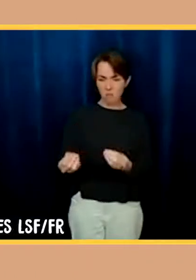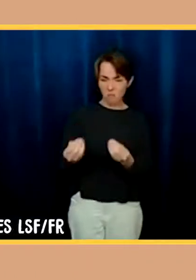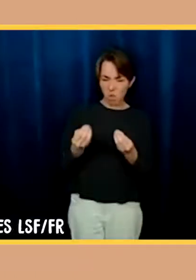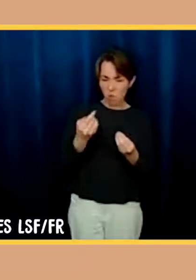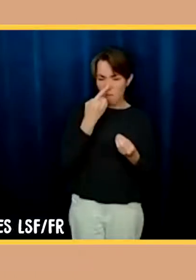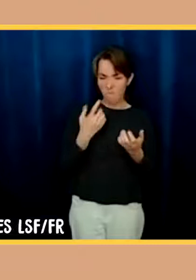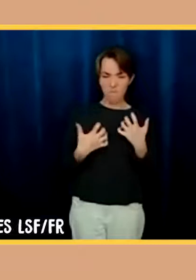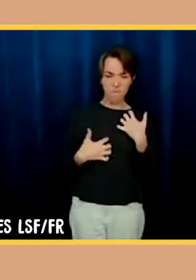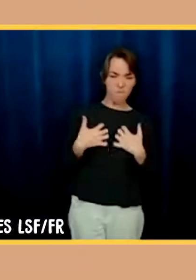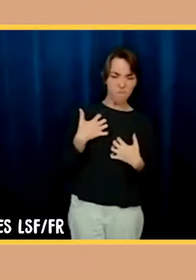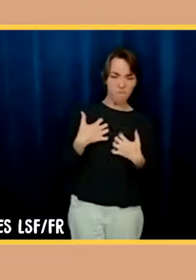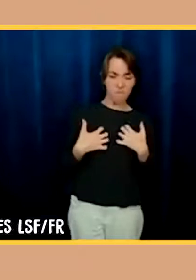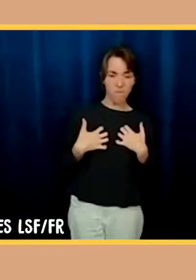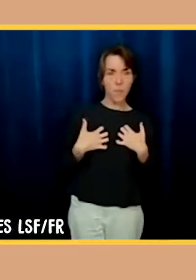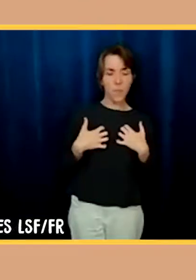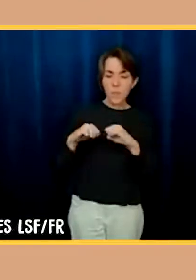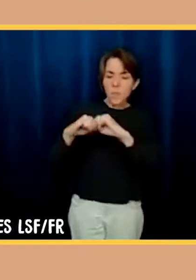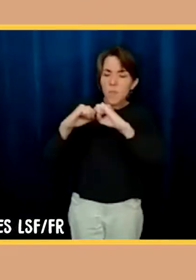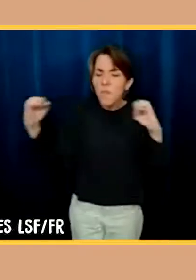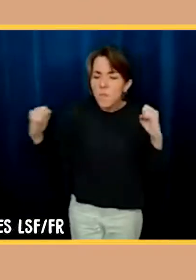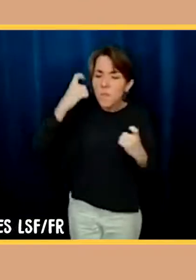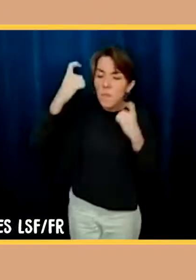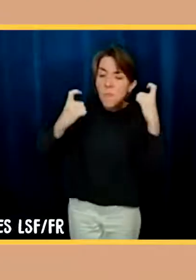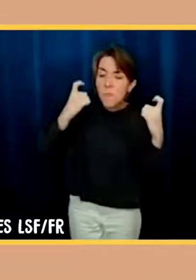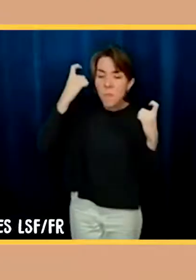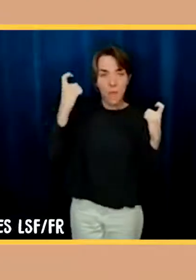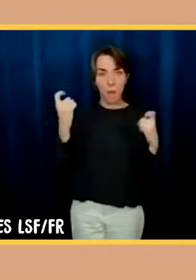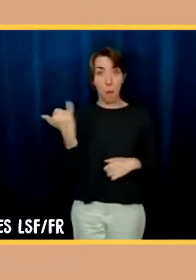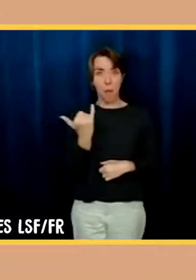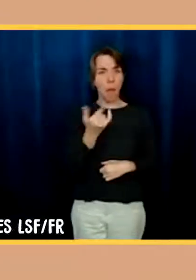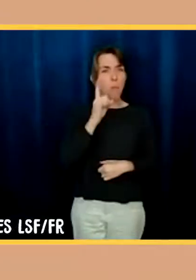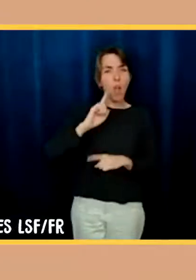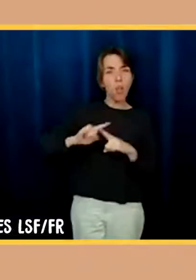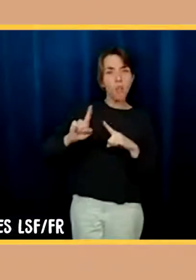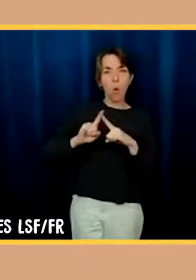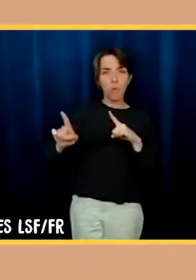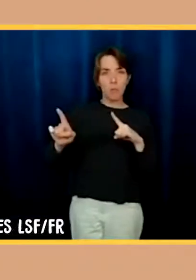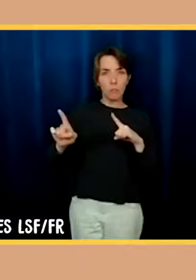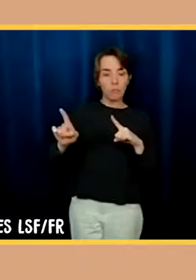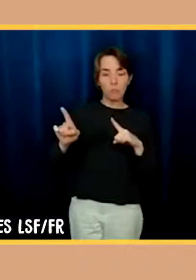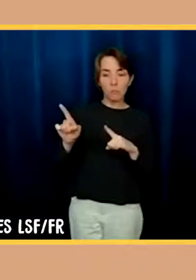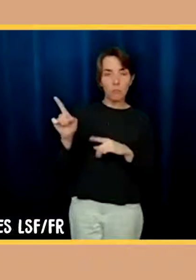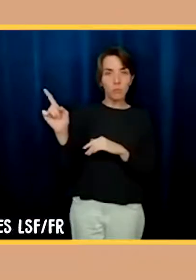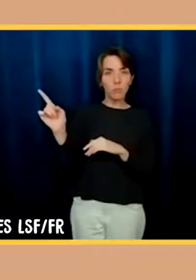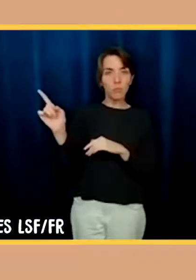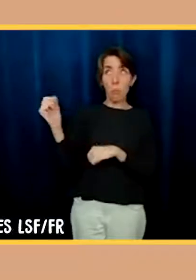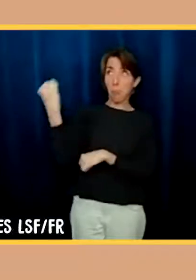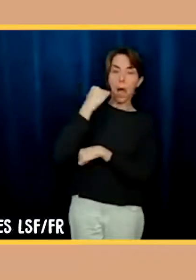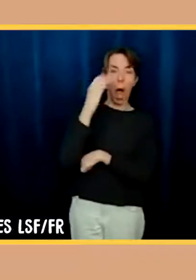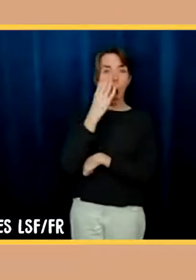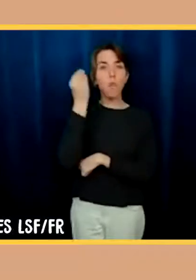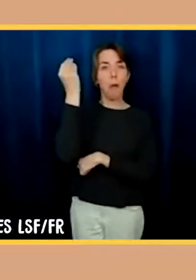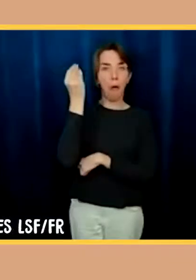final, il y a des choses qui nous dépassent, il y a des choses qui sont au-dessus de nous et il y a des choses qu'il ne faut pas questionner parce que ça mènerait